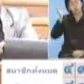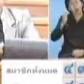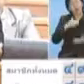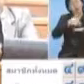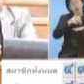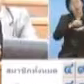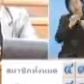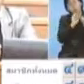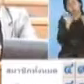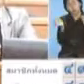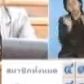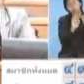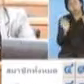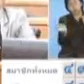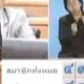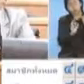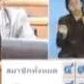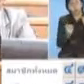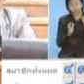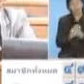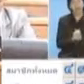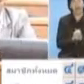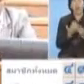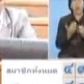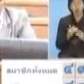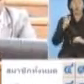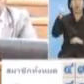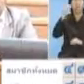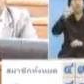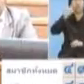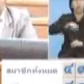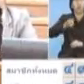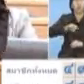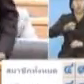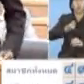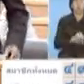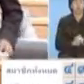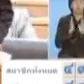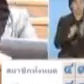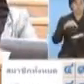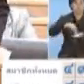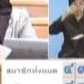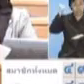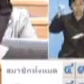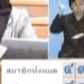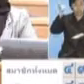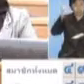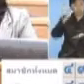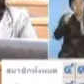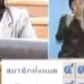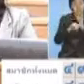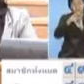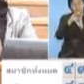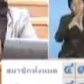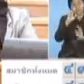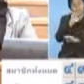าตั้งนานเสร็จแล้วท่านประธานก็บอกว่าเอาต่อไปก็ยกเรื่องเดิมมาพูดส่วนกรณีผู้อภิปรายเนี่ยก็ผิดข้อ